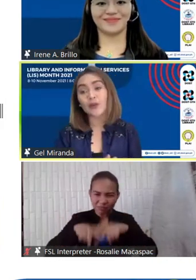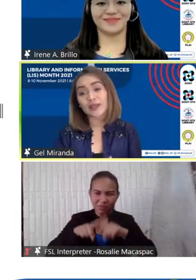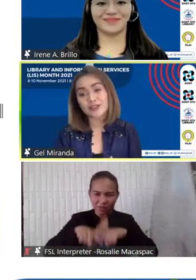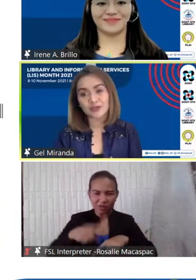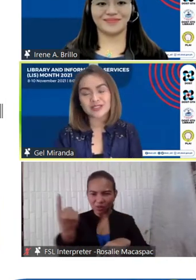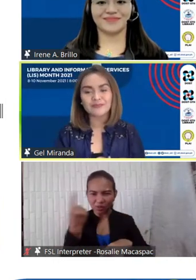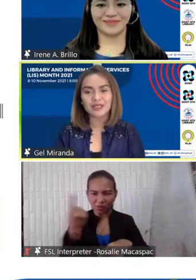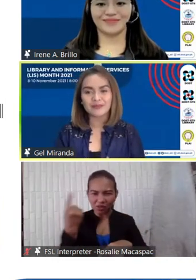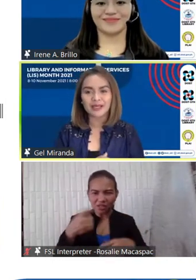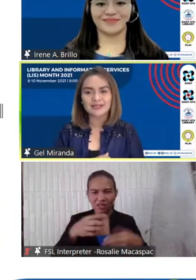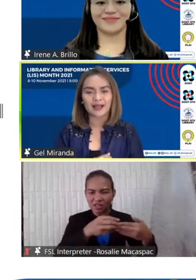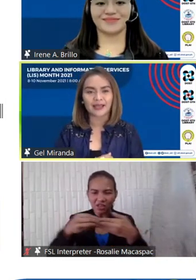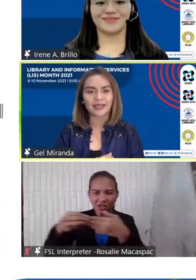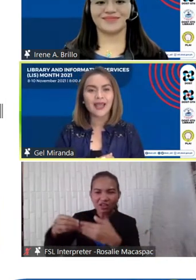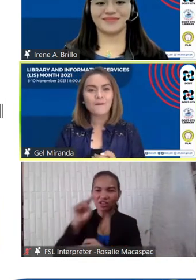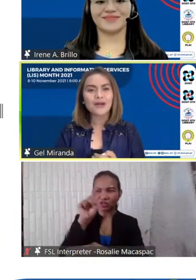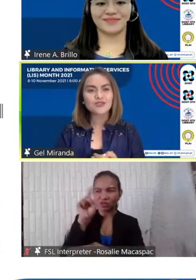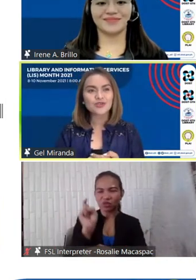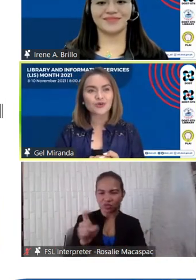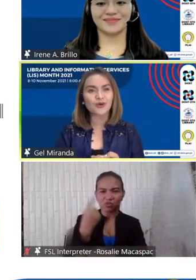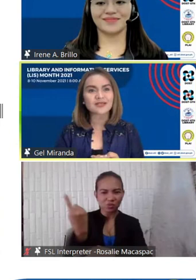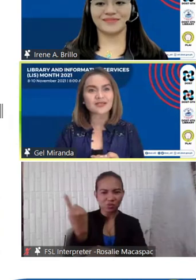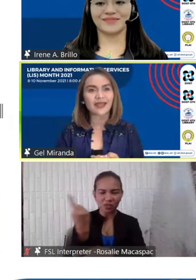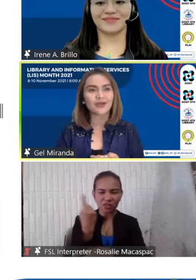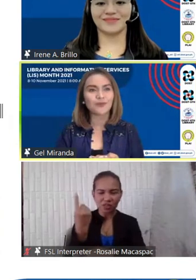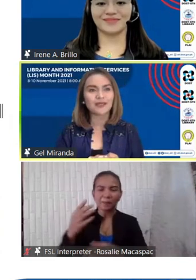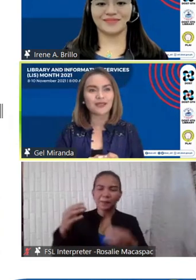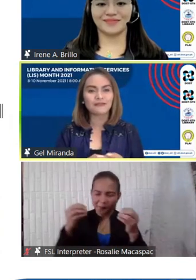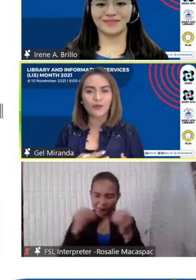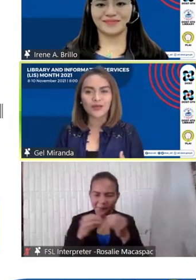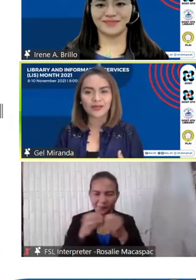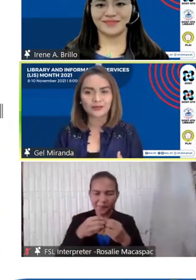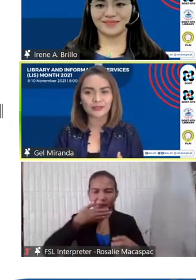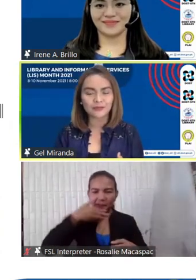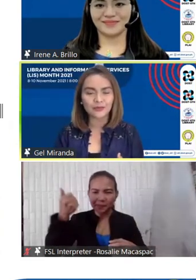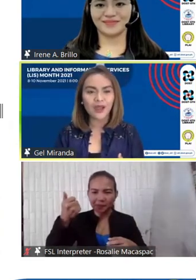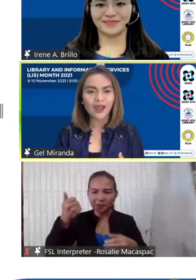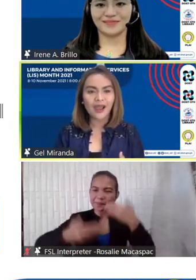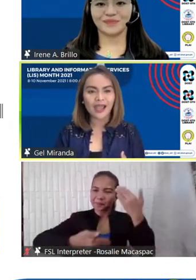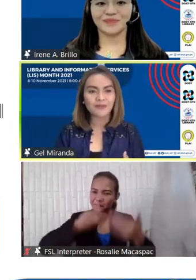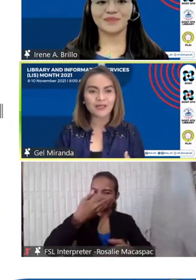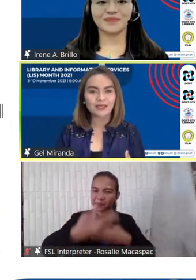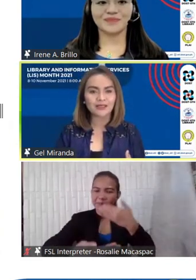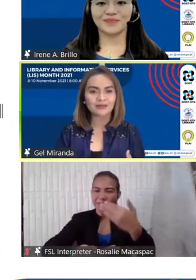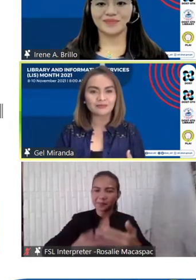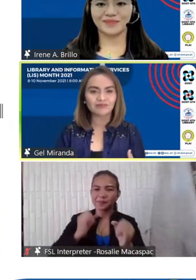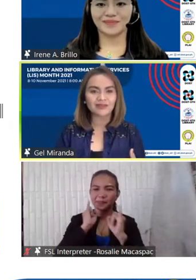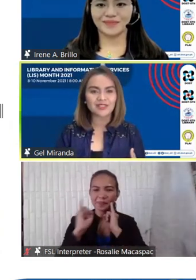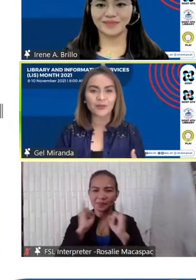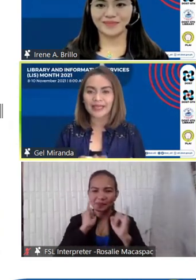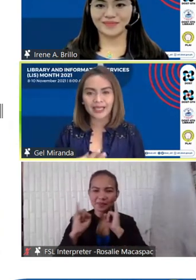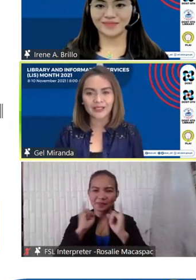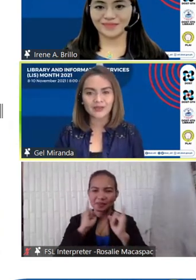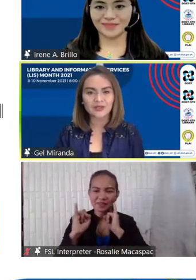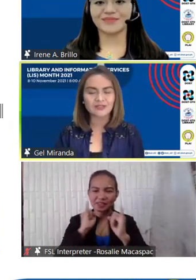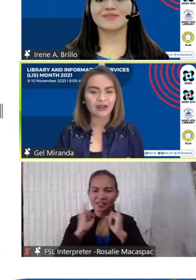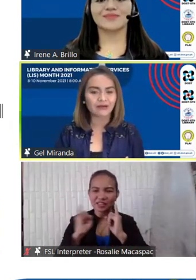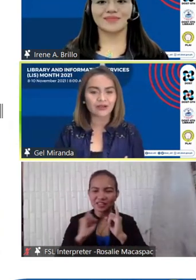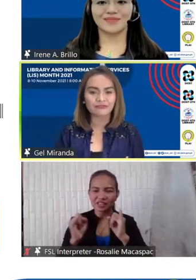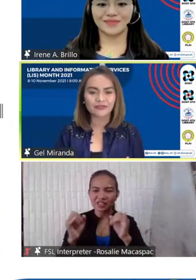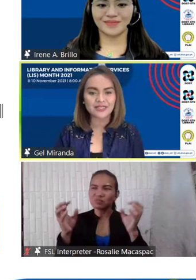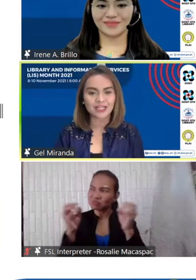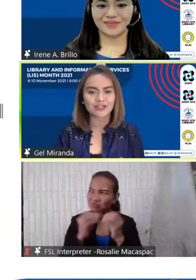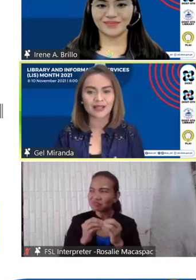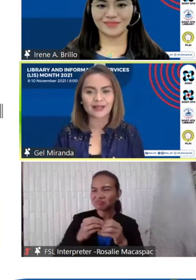guide questions na binibigay sa akin. Mas gusto ko kasi yung maging flow ng interview ay maging spontaneous,